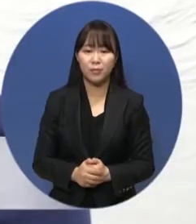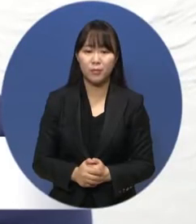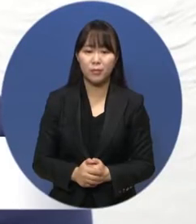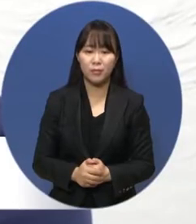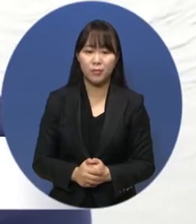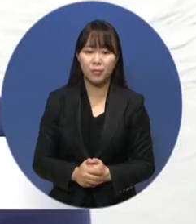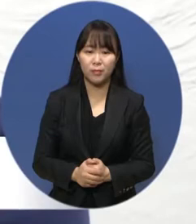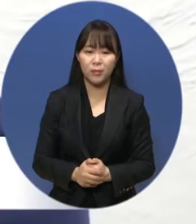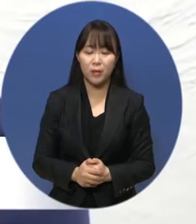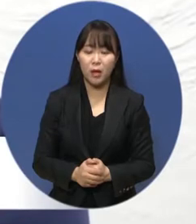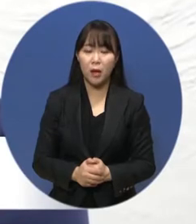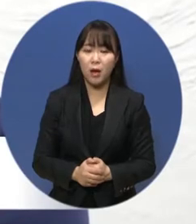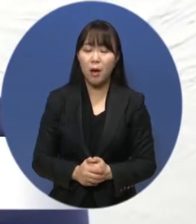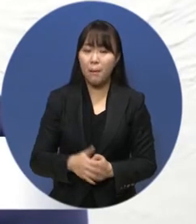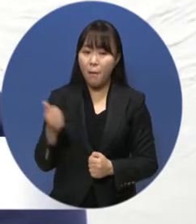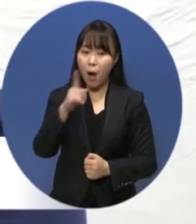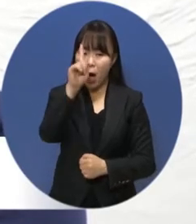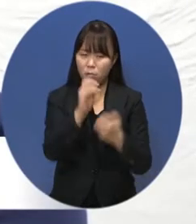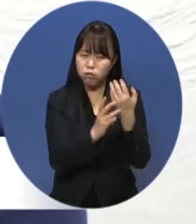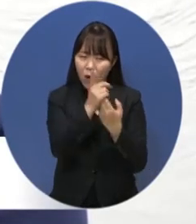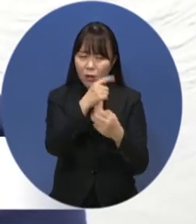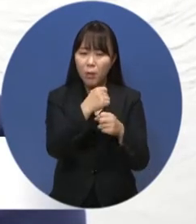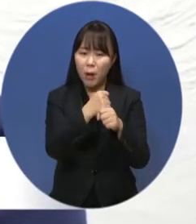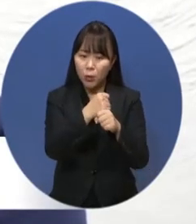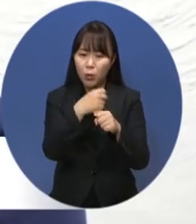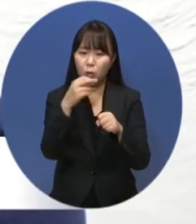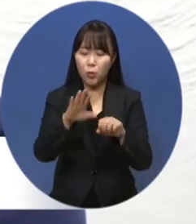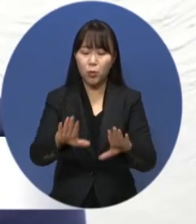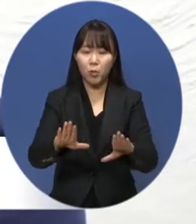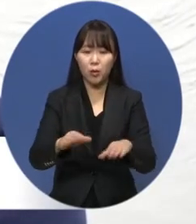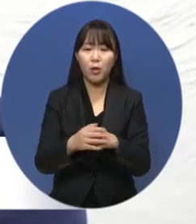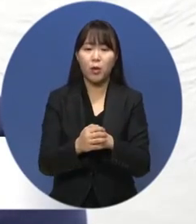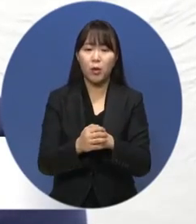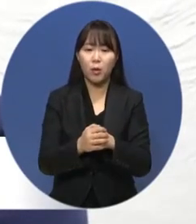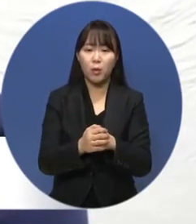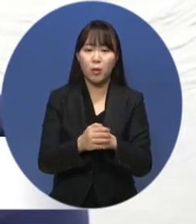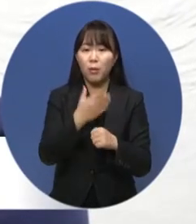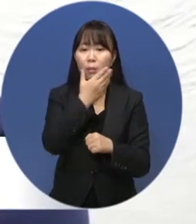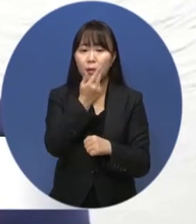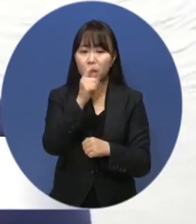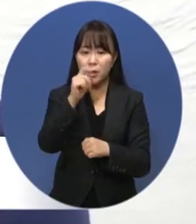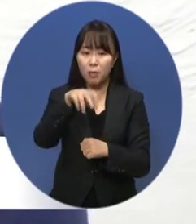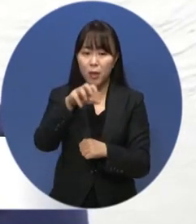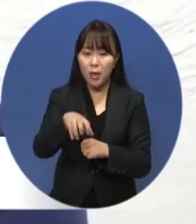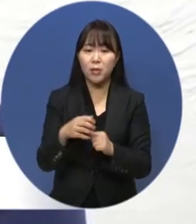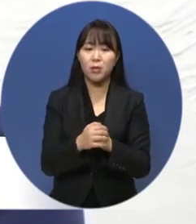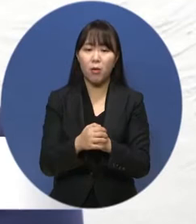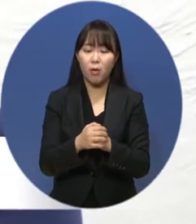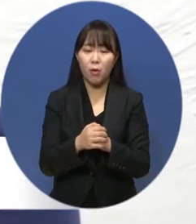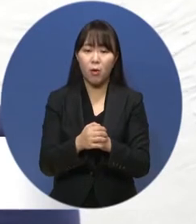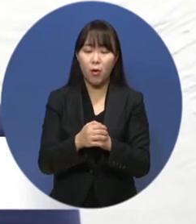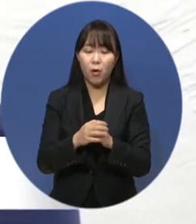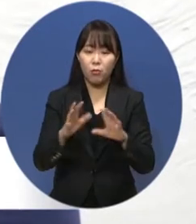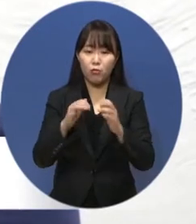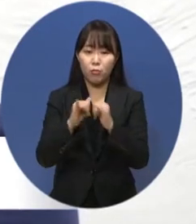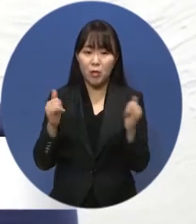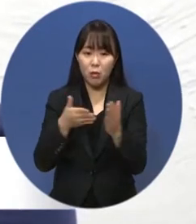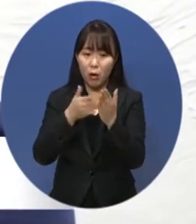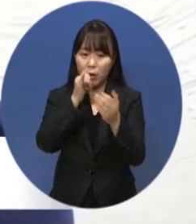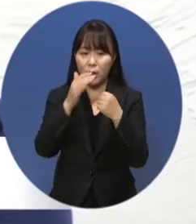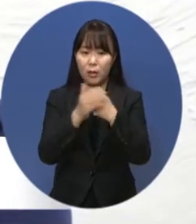빨리가 감촉은 좀 하는 만들어주시고 요번에 또 복직 티비에서 전환 미덕과 일 없다니까 는 우리